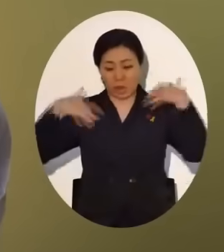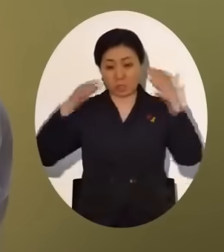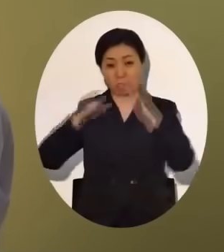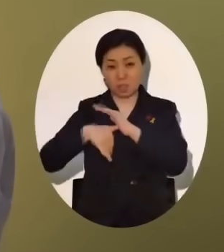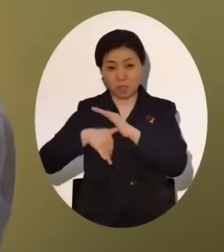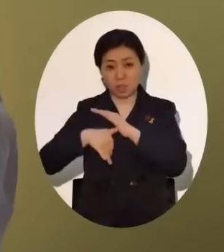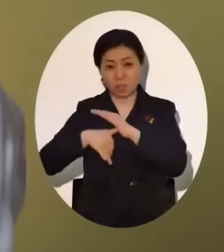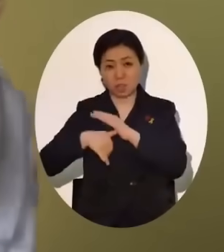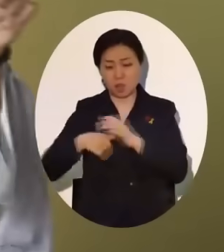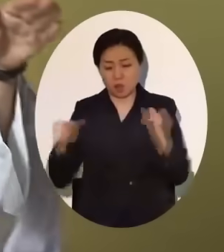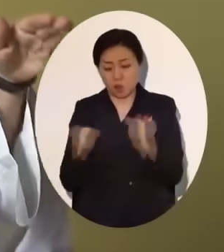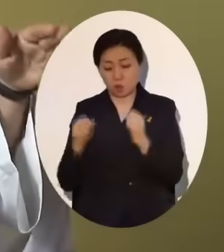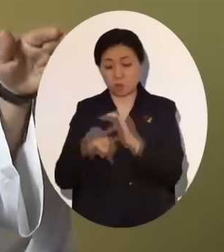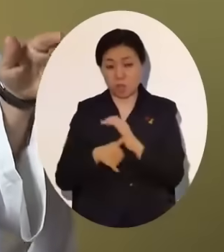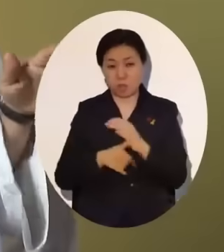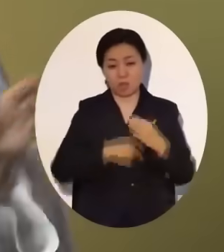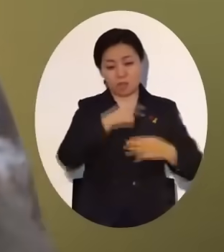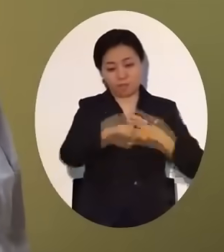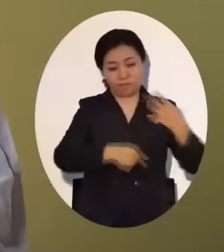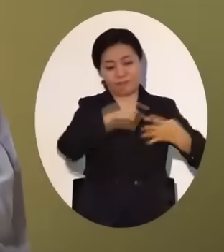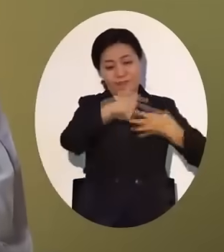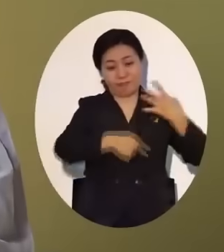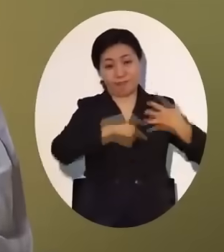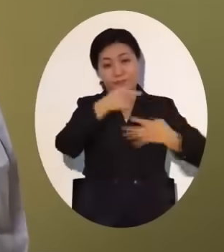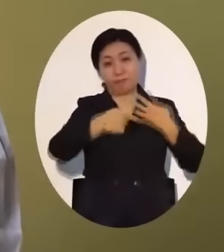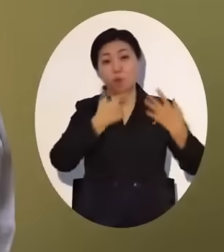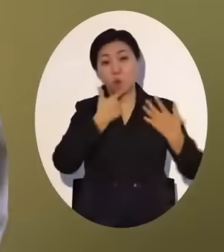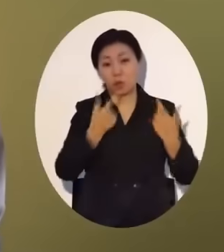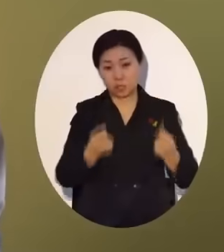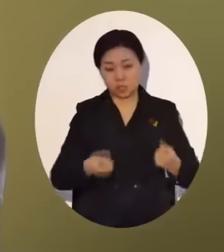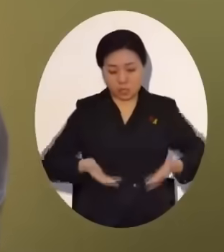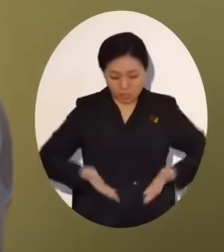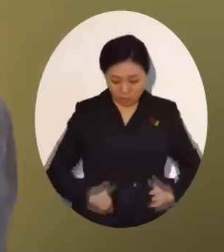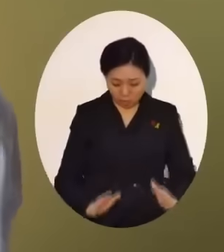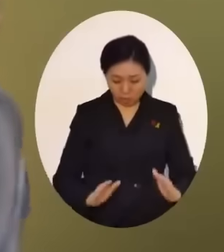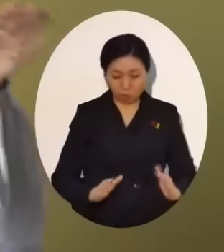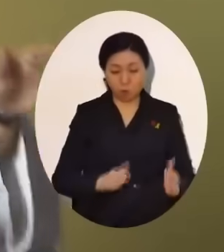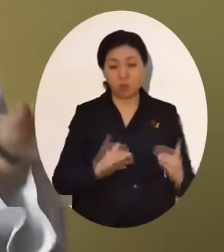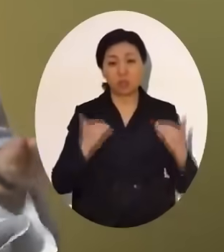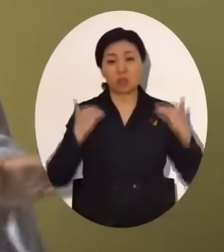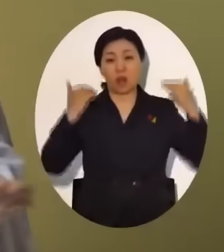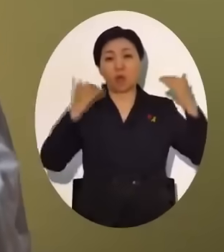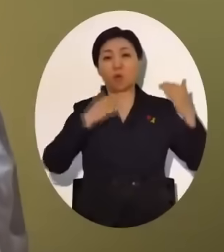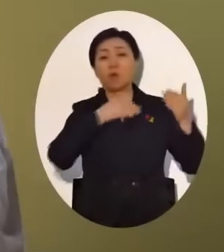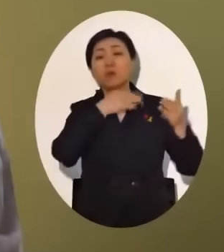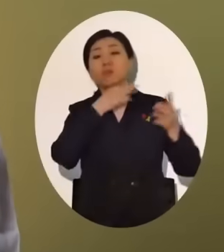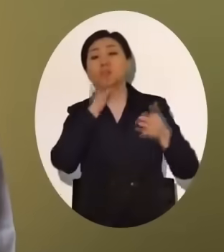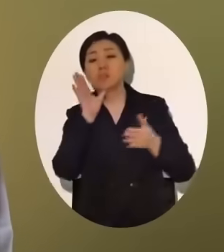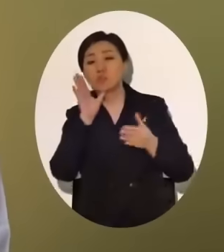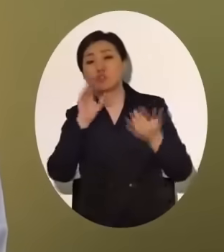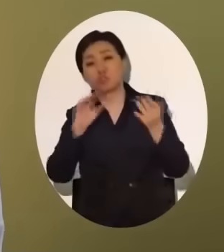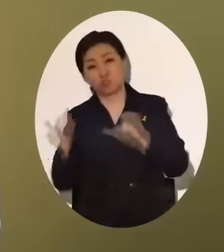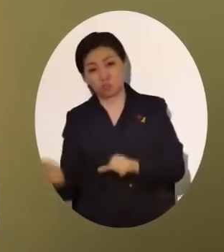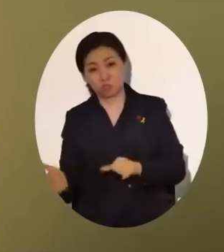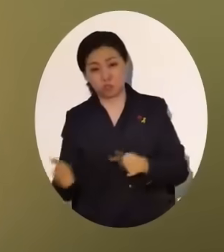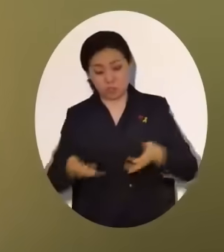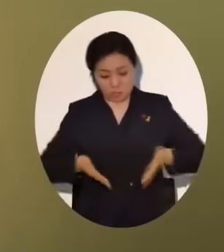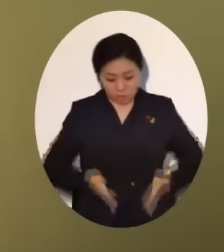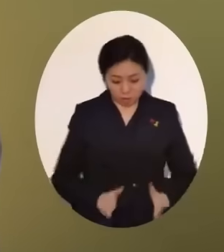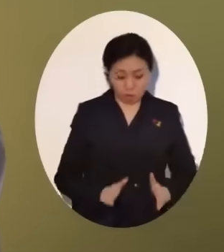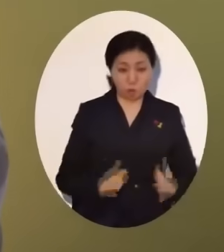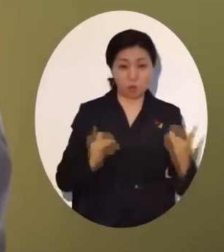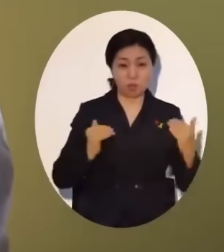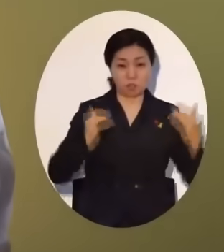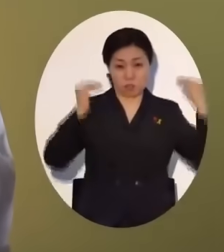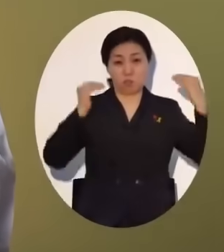자라고, 늙고, 죽고, 또 태어나고 자라고 늙고 죽고 잎이 또